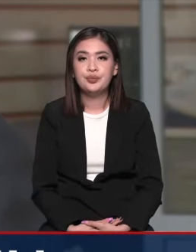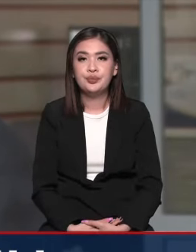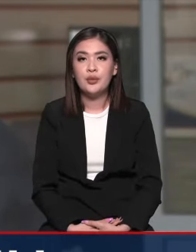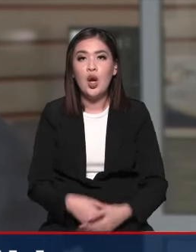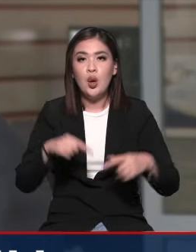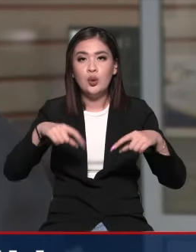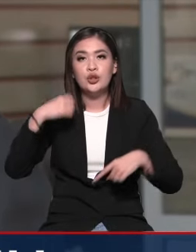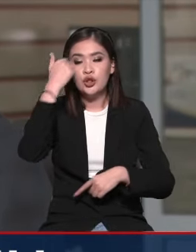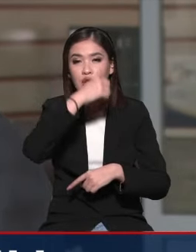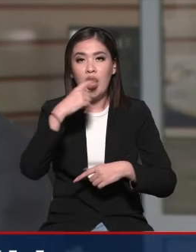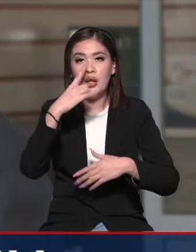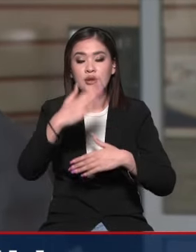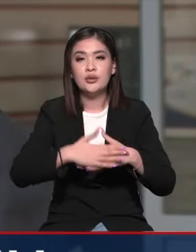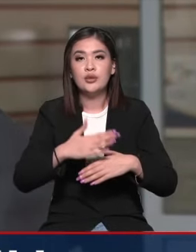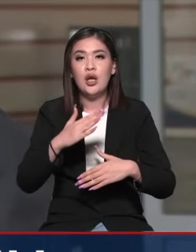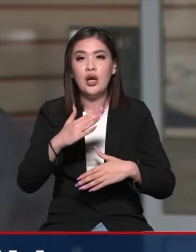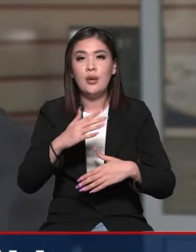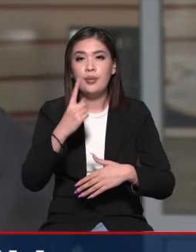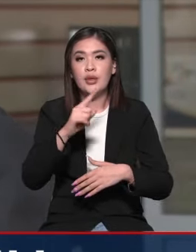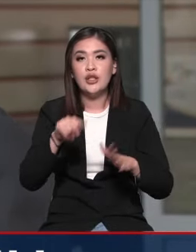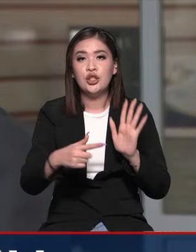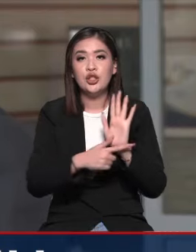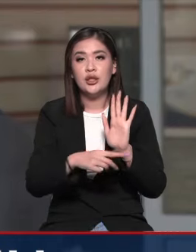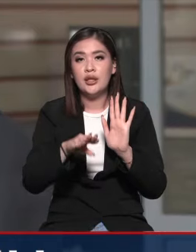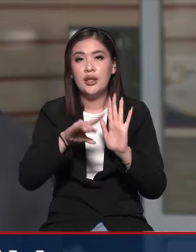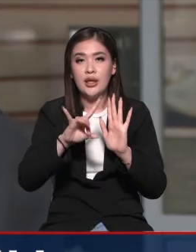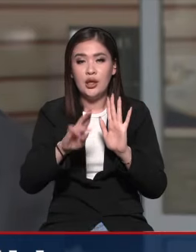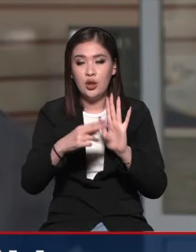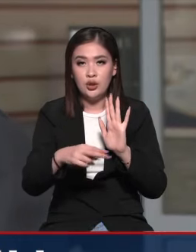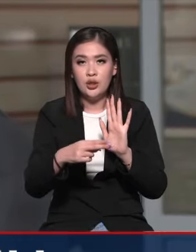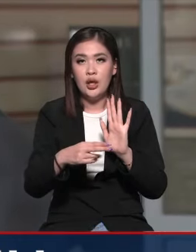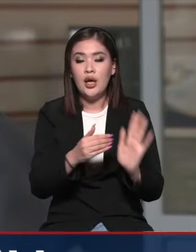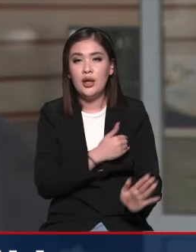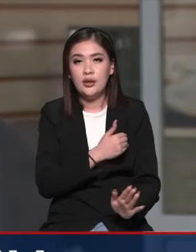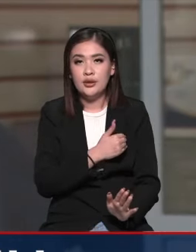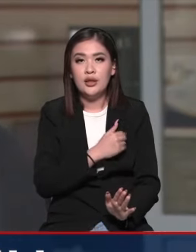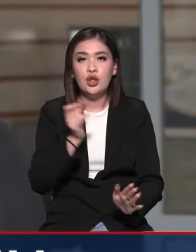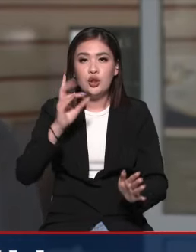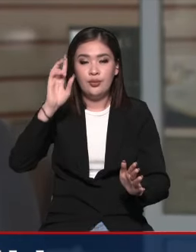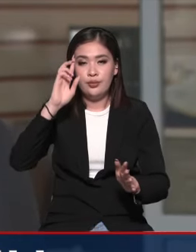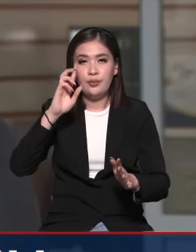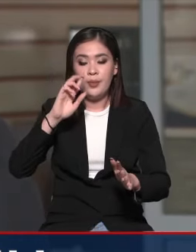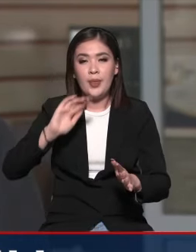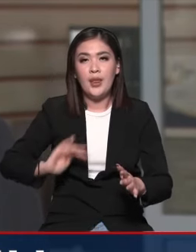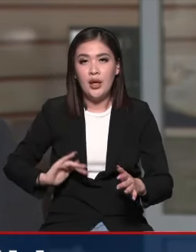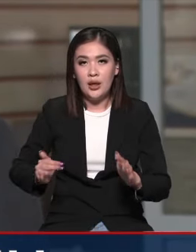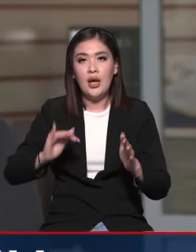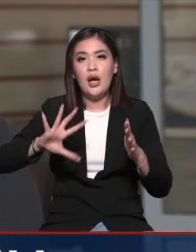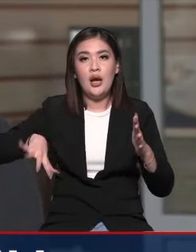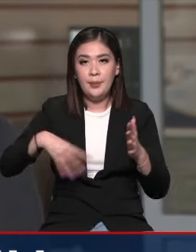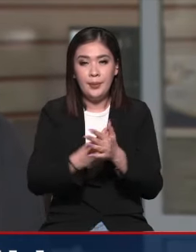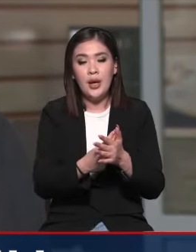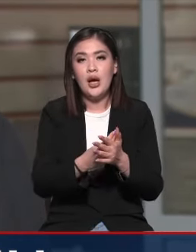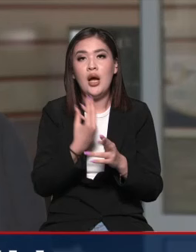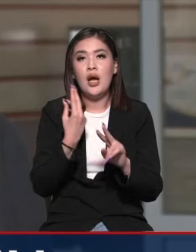Осы жылы алдымызда тұрған мақсат 1,7 триллион теңге. Біз әрине тартылған инвестиция санын көбейту керекпіз. Қазір